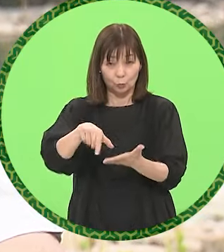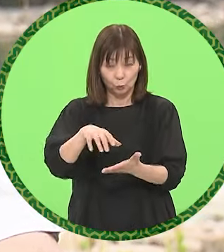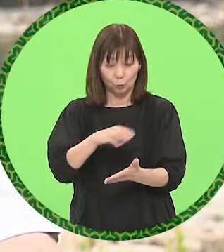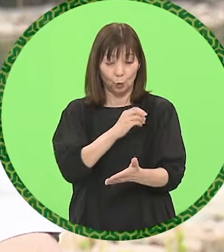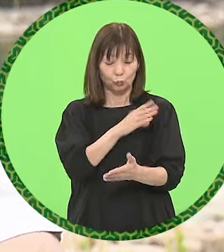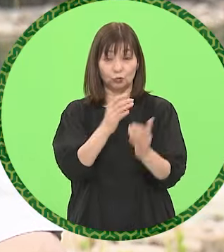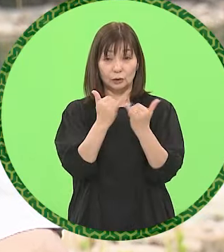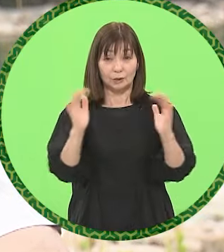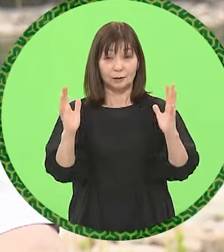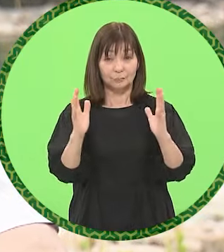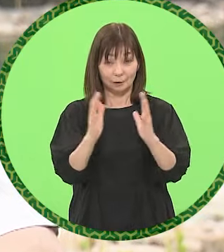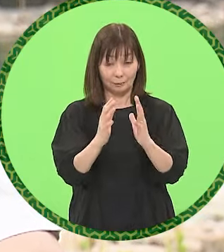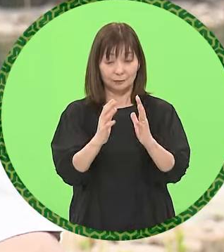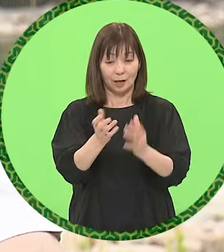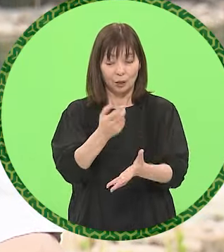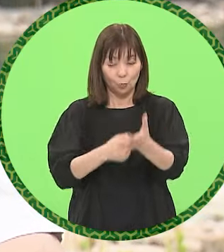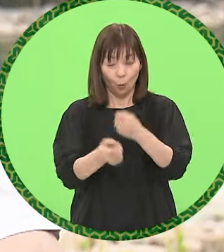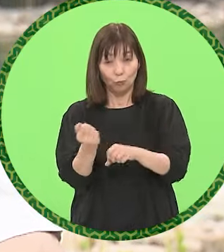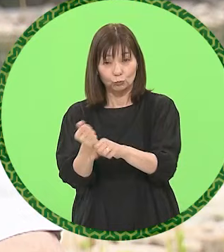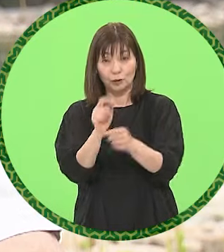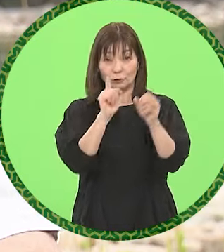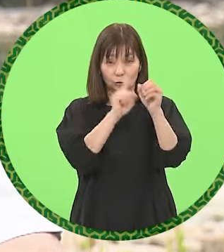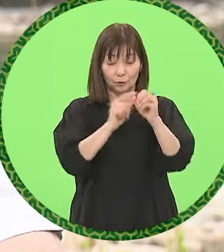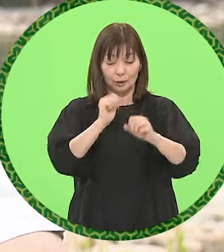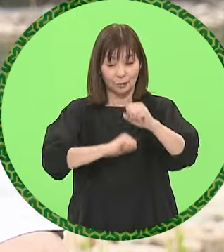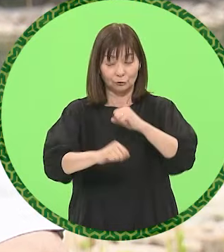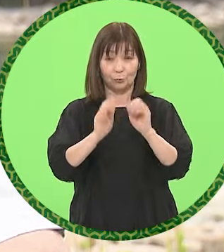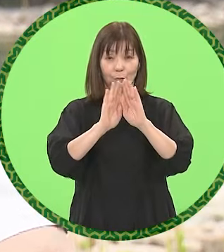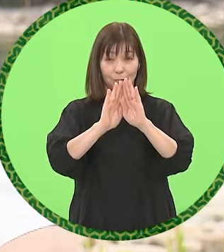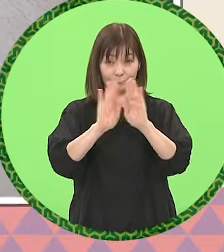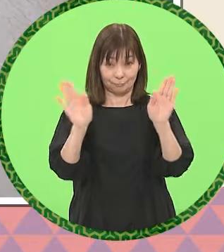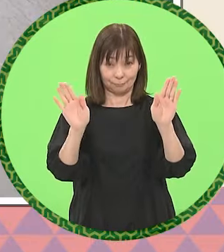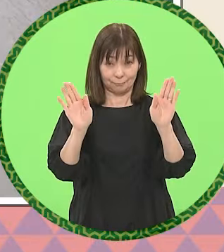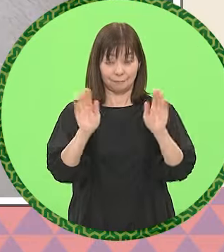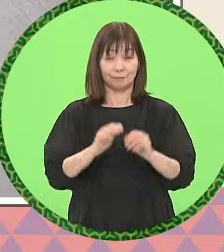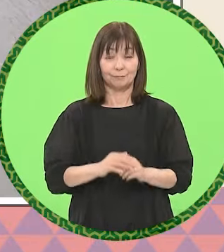元の有志が集まり、柳漁復活の活動を始めたんです。